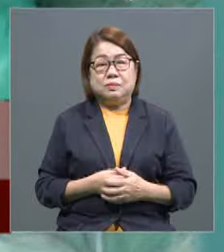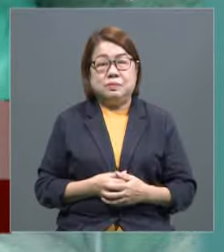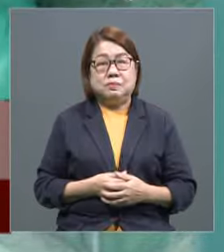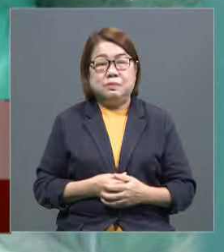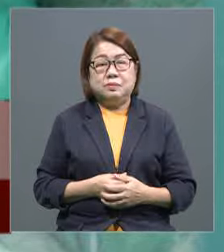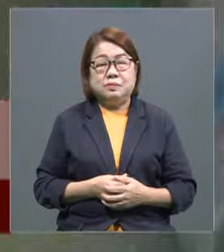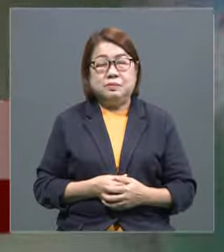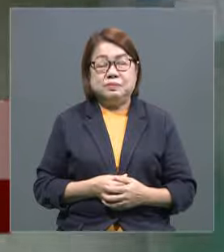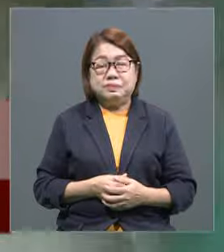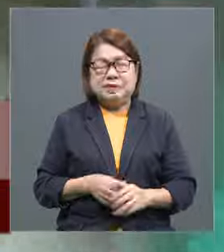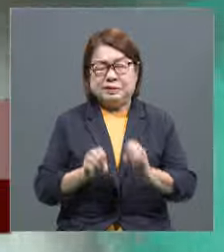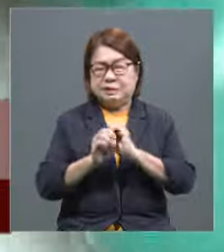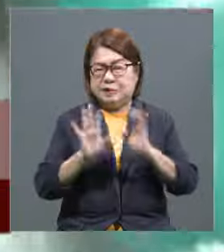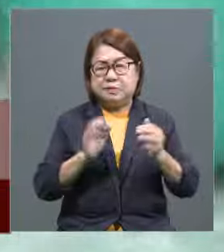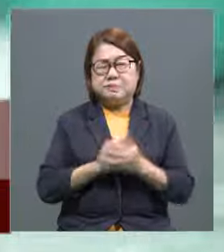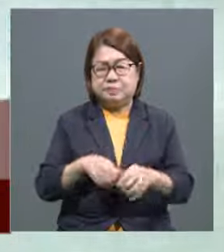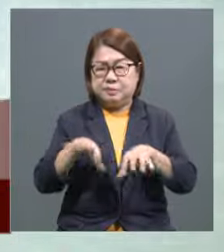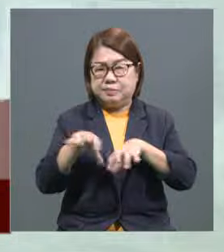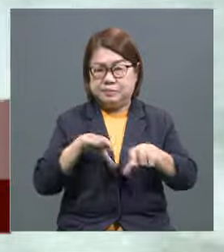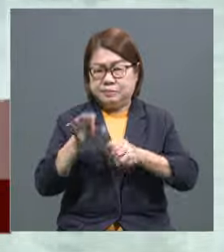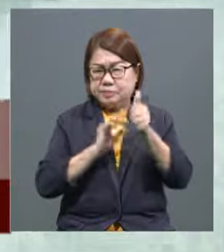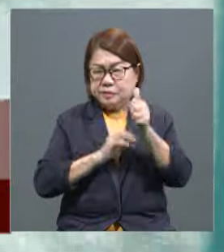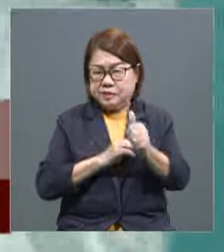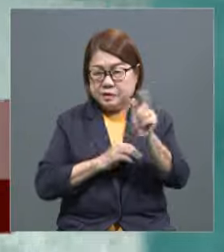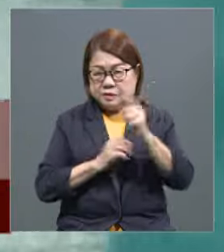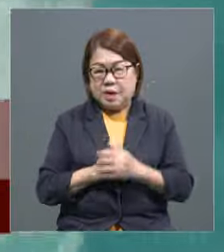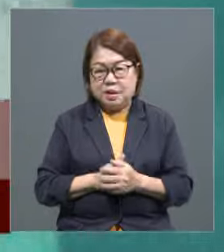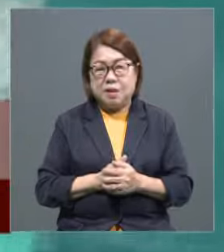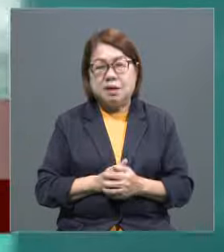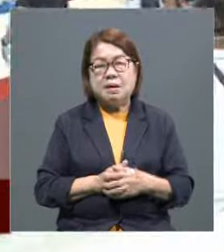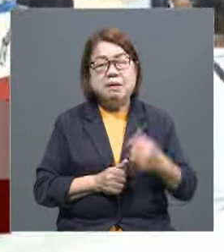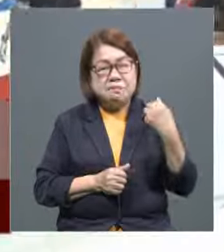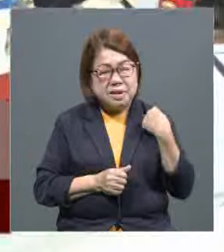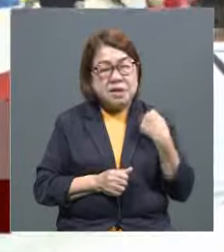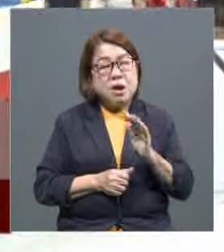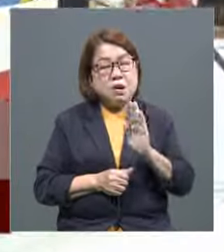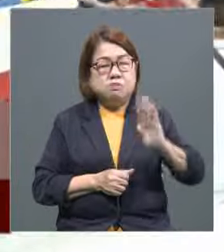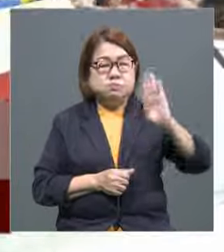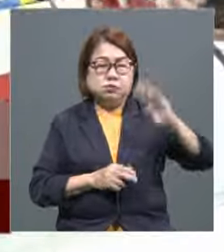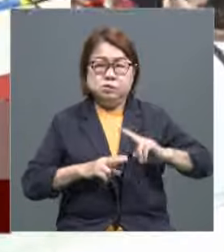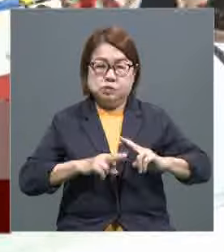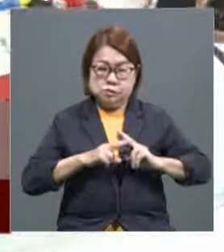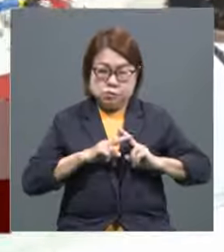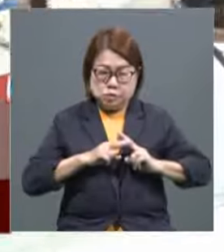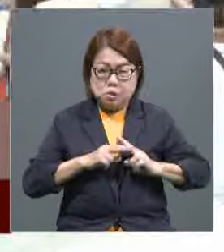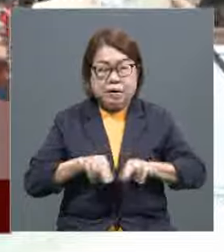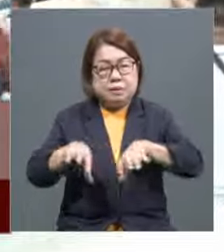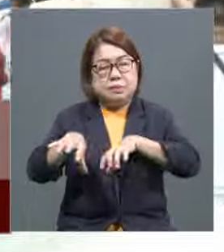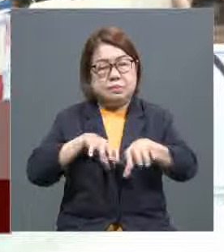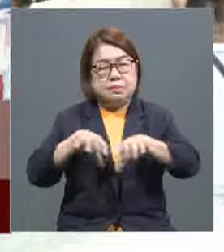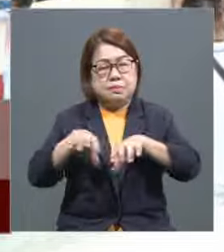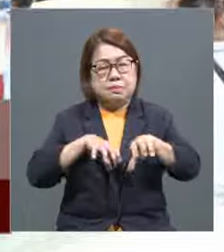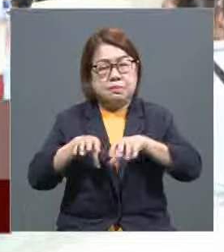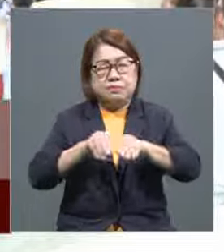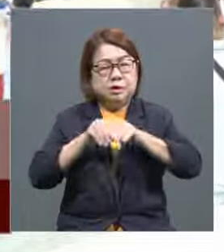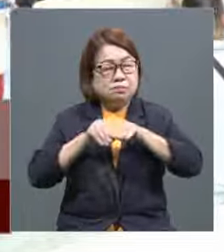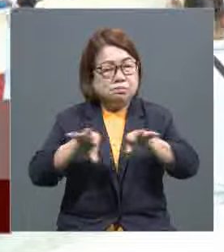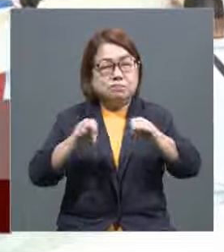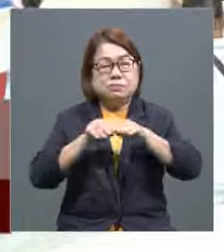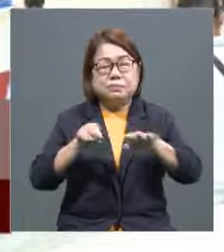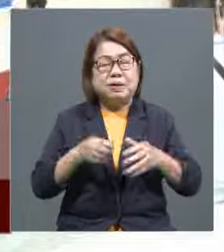ส่วนไฮไลท์ของการจัดงานที่นี่คงหนีไม่พ้นบูธต่างๆที่ภาคเอกชนค่ะได้ร่วมกันเนรมิตงานสงกรานต์ที่นี่